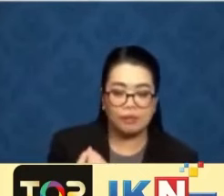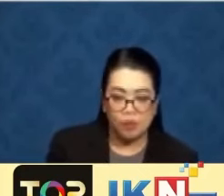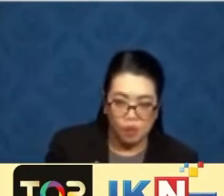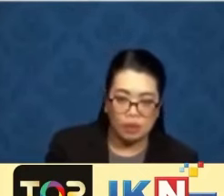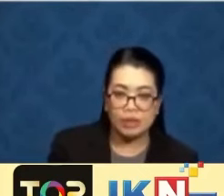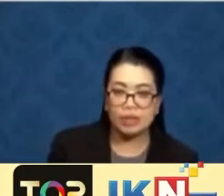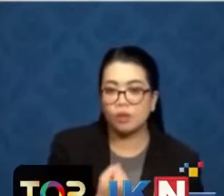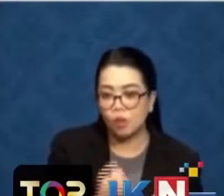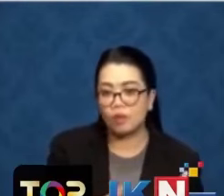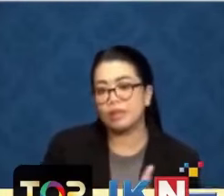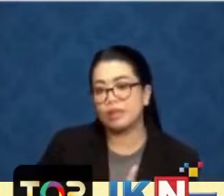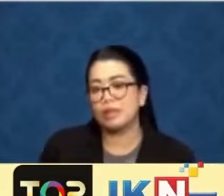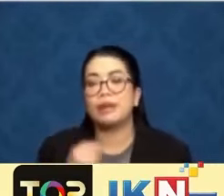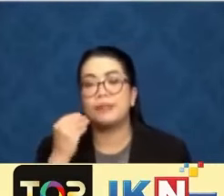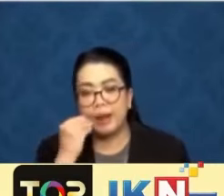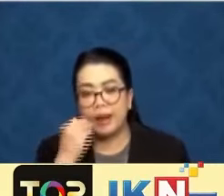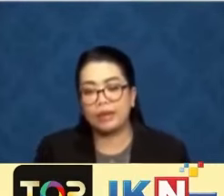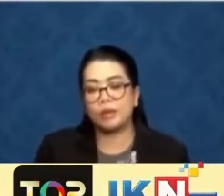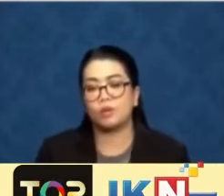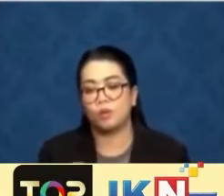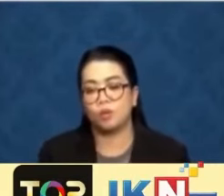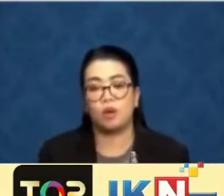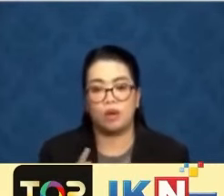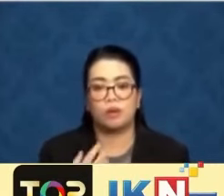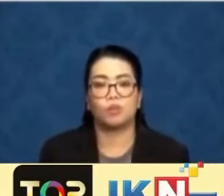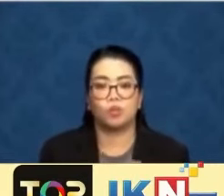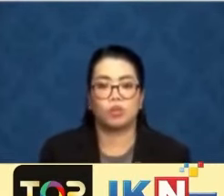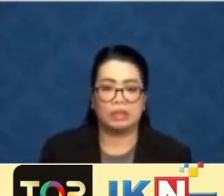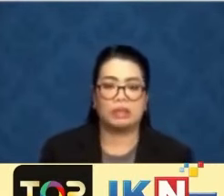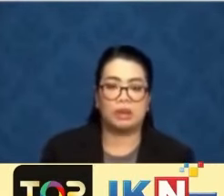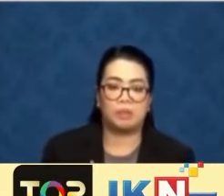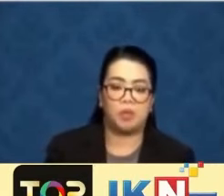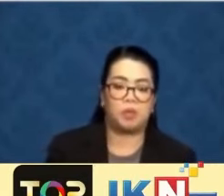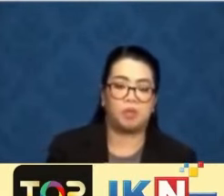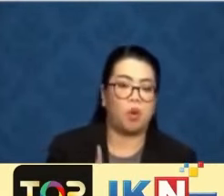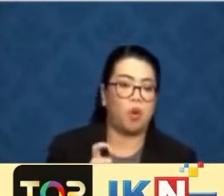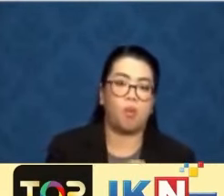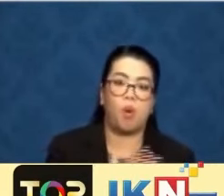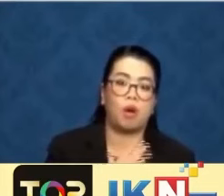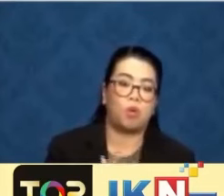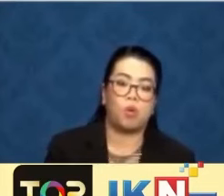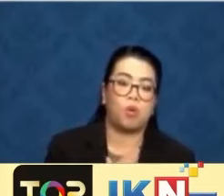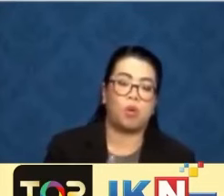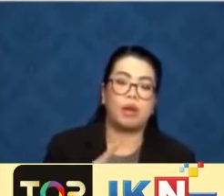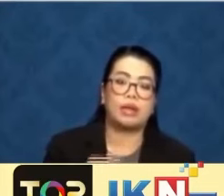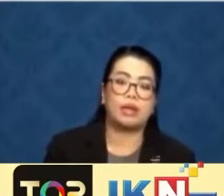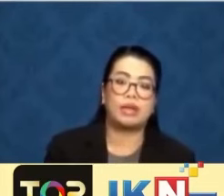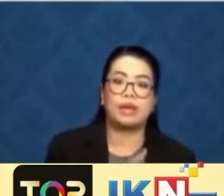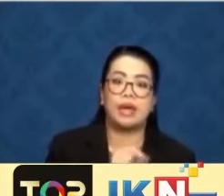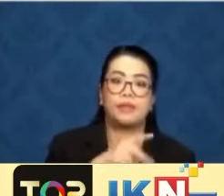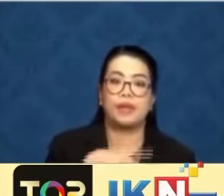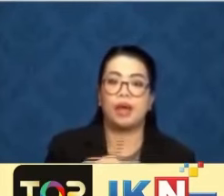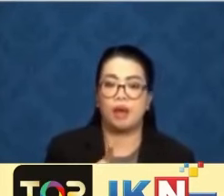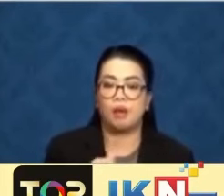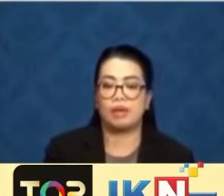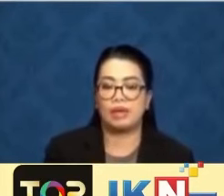ยืนยันว่าใช้เพื่อขับเคลื่อนเศรษฐกิจแล้วตั้งงบประมาณขาดดุลมากกว่า800,000 ล้านนะ